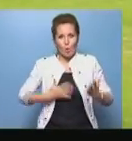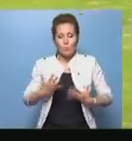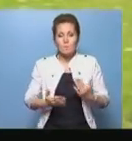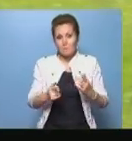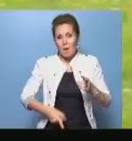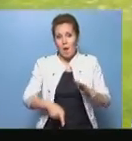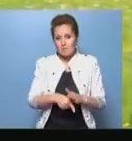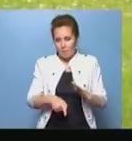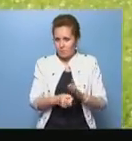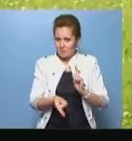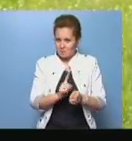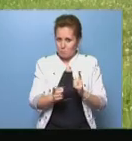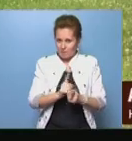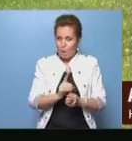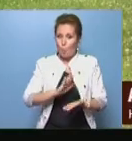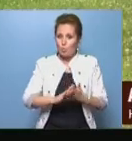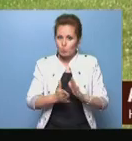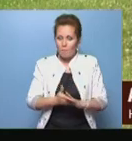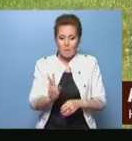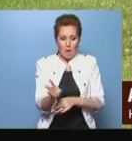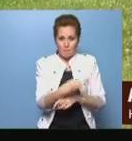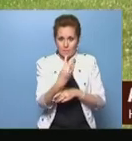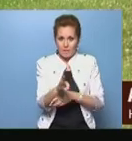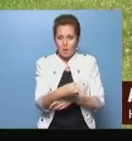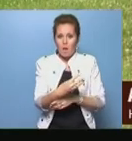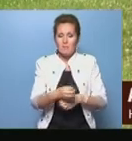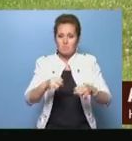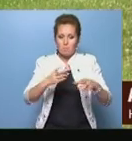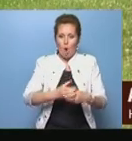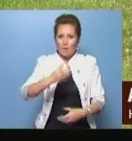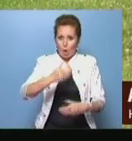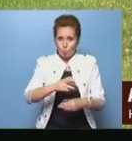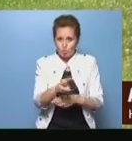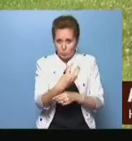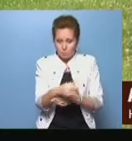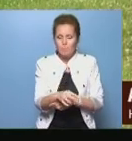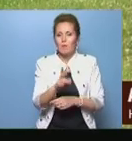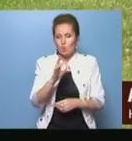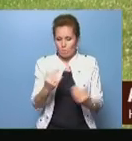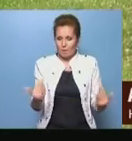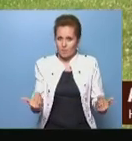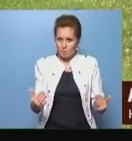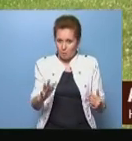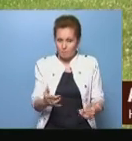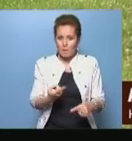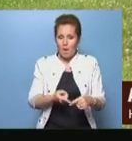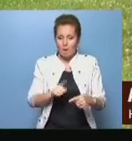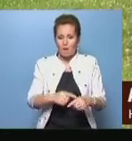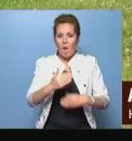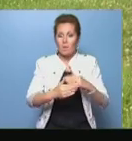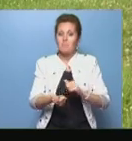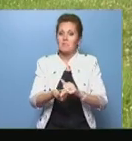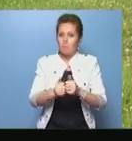под реальные условия. Последний этап был тушение горящей жидкости с помощью огнетушителя. Но на данный момент мы этот этап заменили.